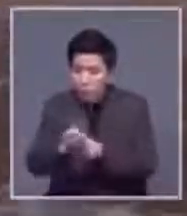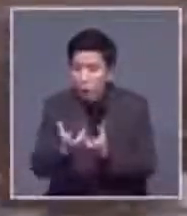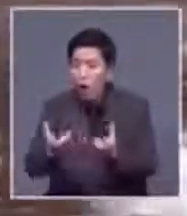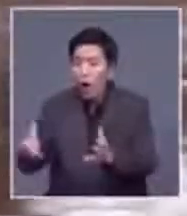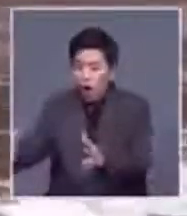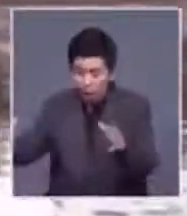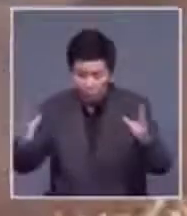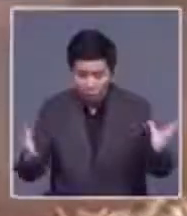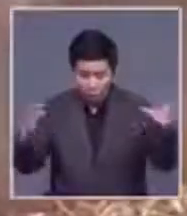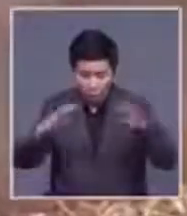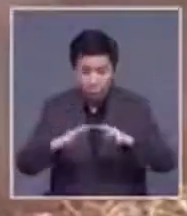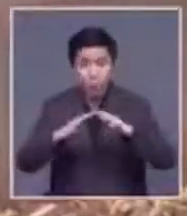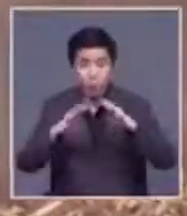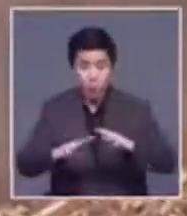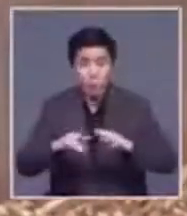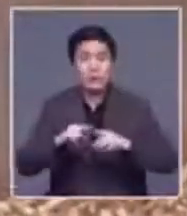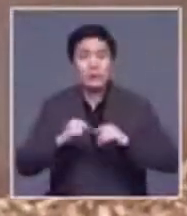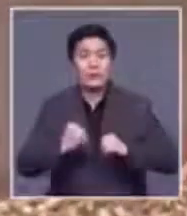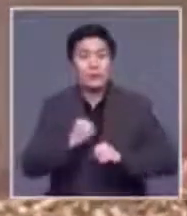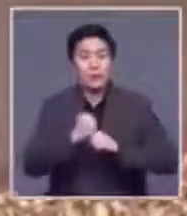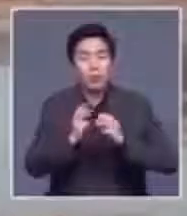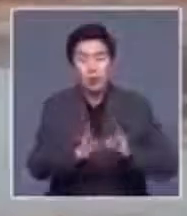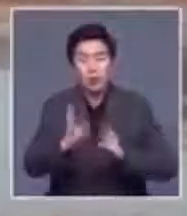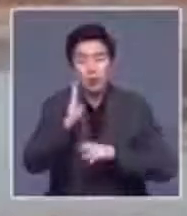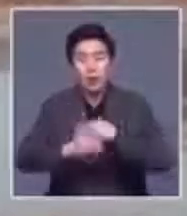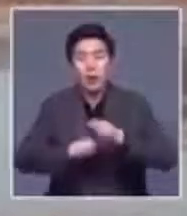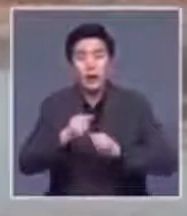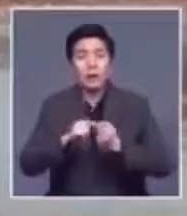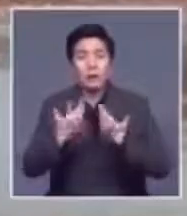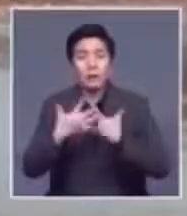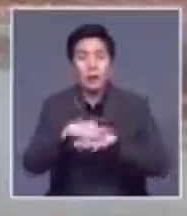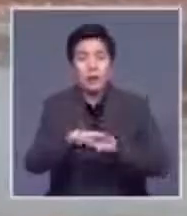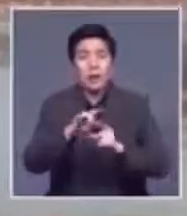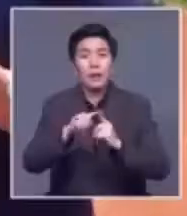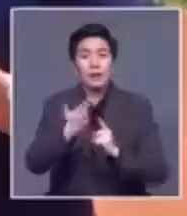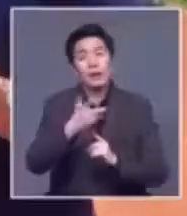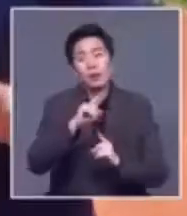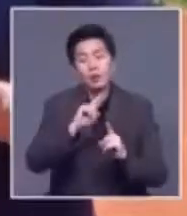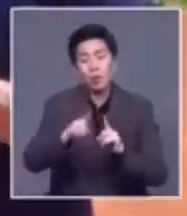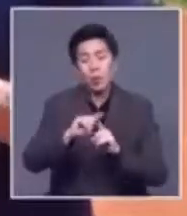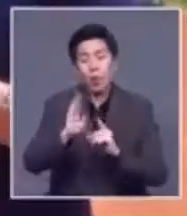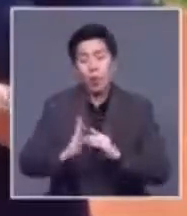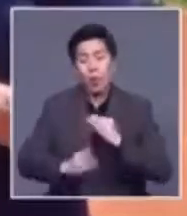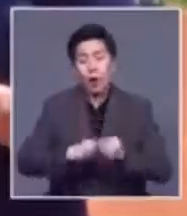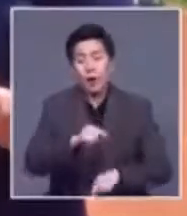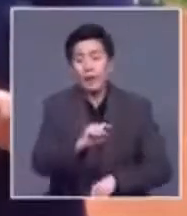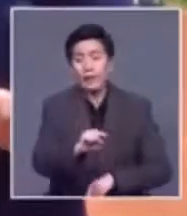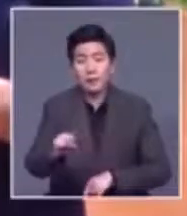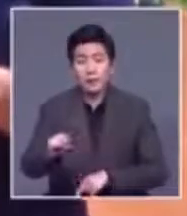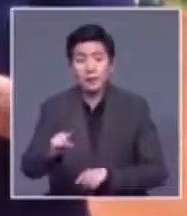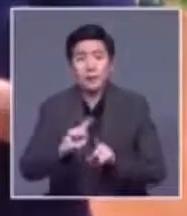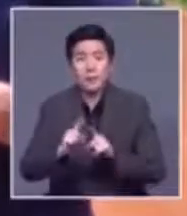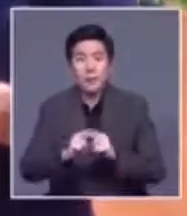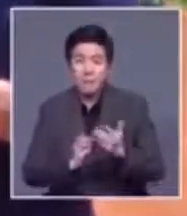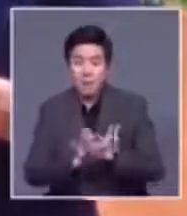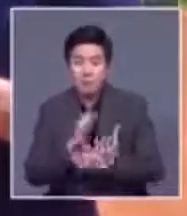ตรกรผลิตได้นำไปสู่ช่องทางการตลาดโดยประสานงานกับพ่อค้านะคะโดยที่ไม่ต้องผ่านพ่